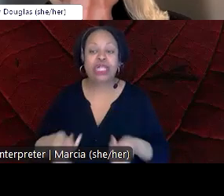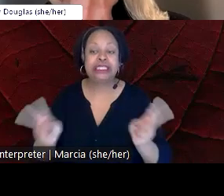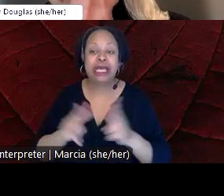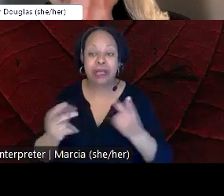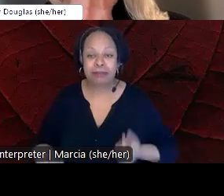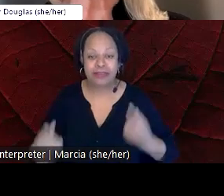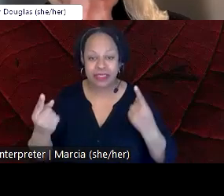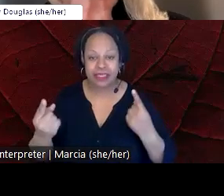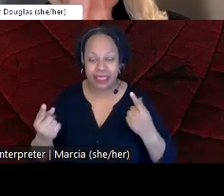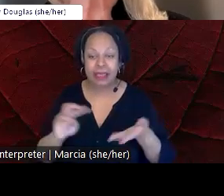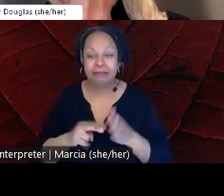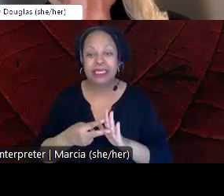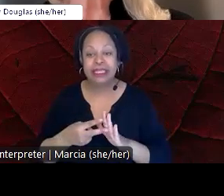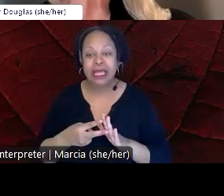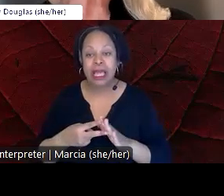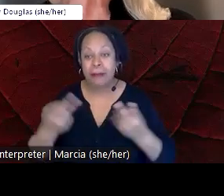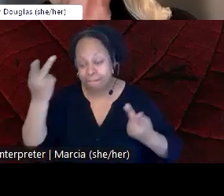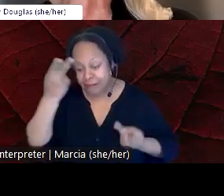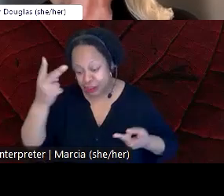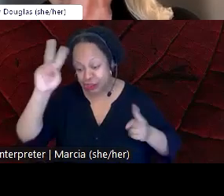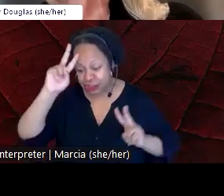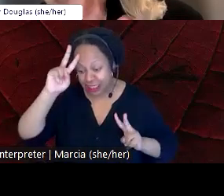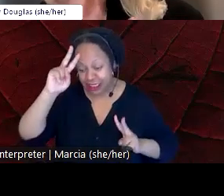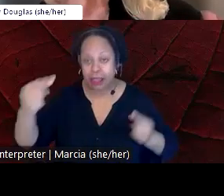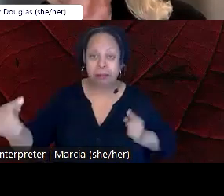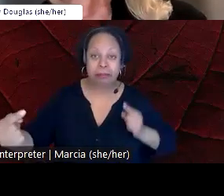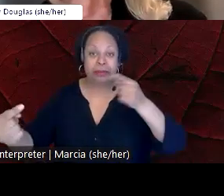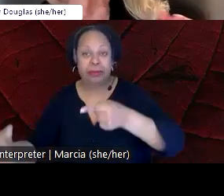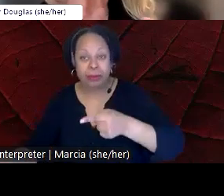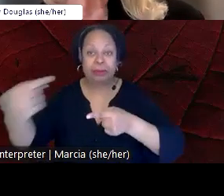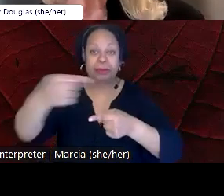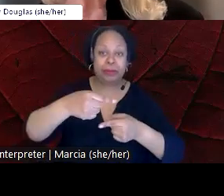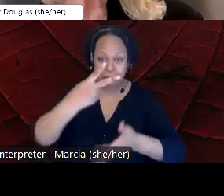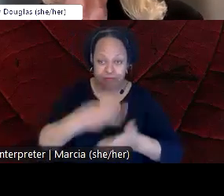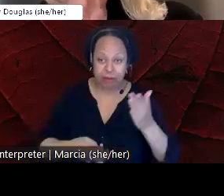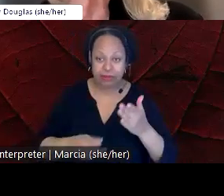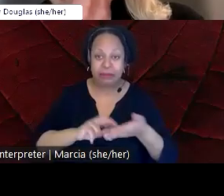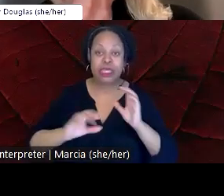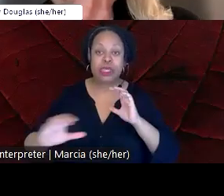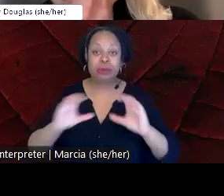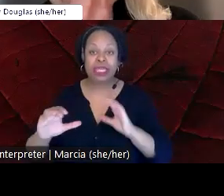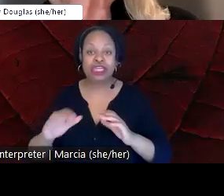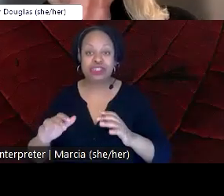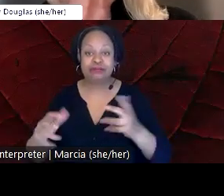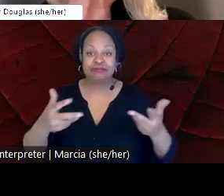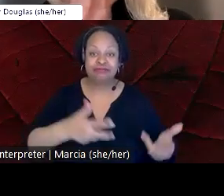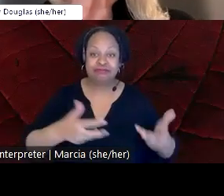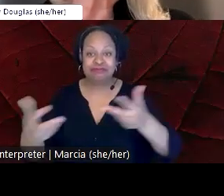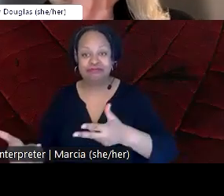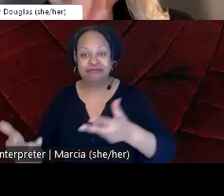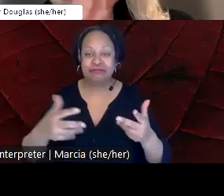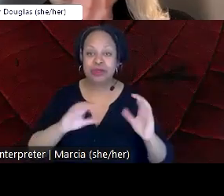double empathie. Ça veut dire l'incompréhension va dans les deux sens parce qu'en raison d'un décalage dans leur